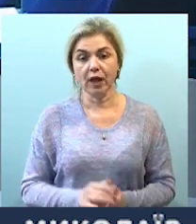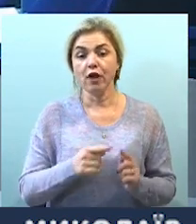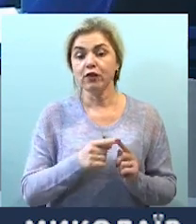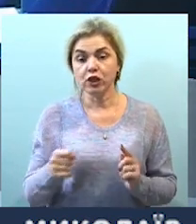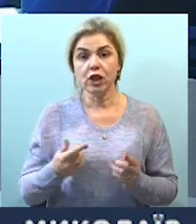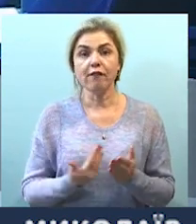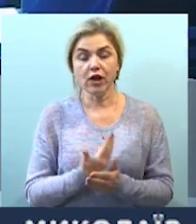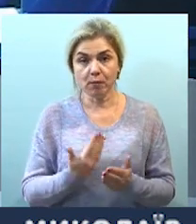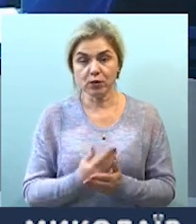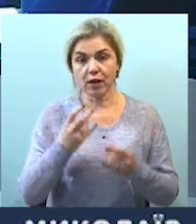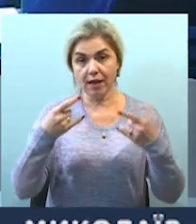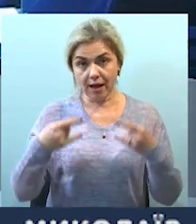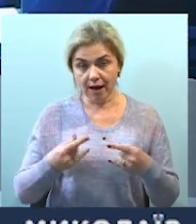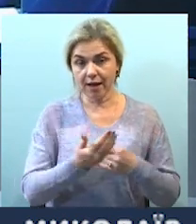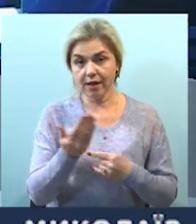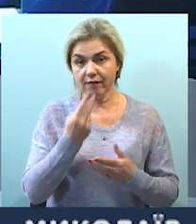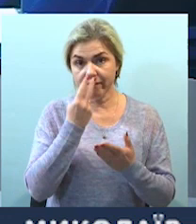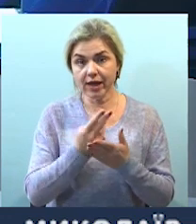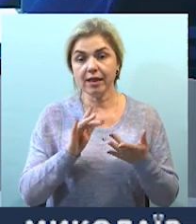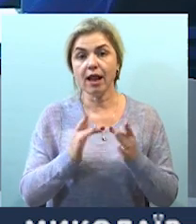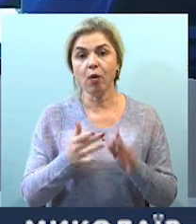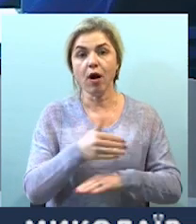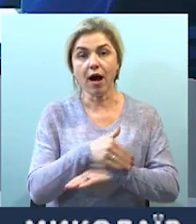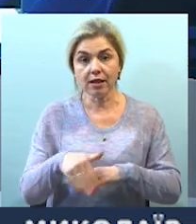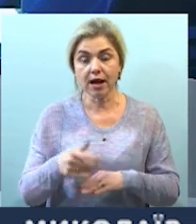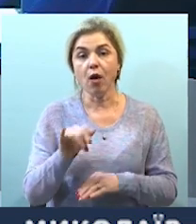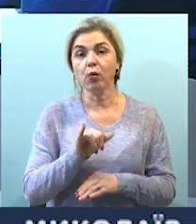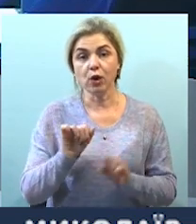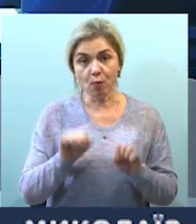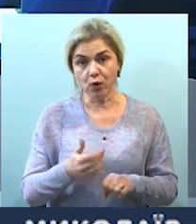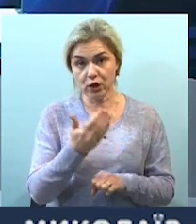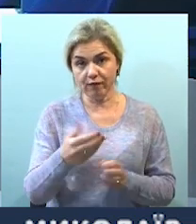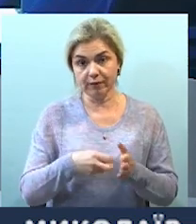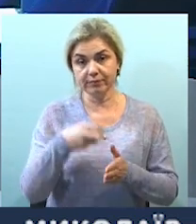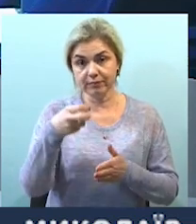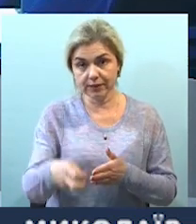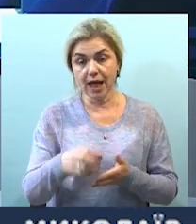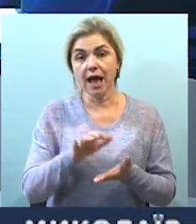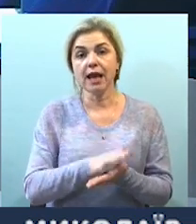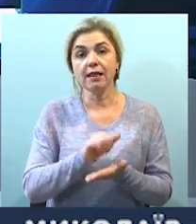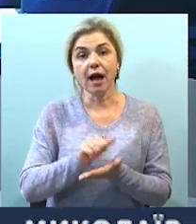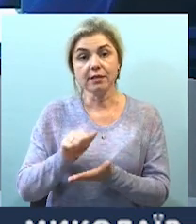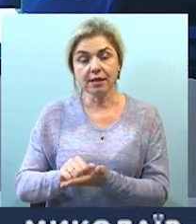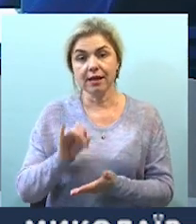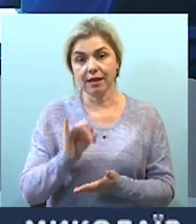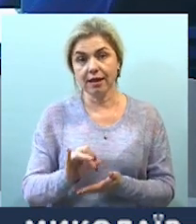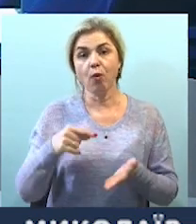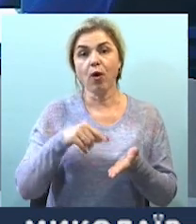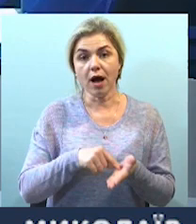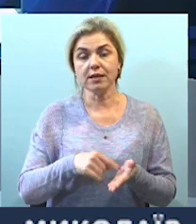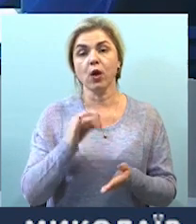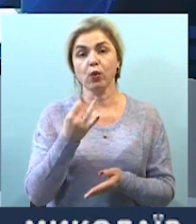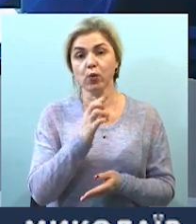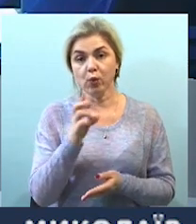Протягом випуску на екрані ви бачитимете нашу електронну адресу, за якою можете надсилати листи до редакції. Також вказані посилання